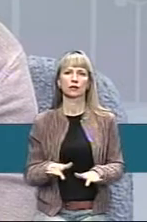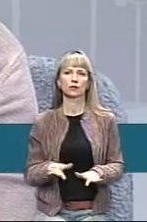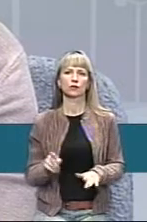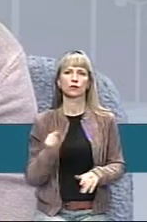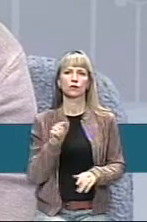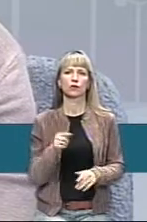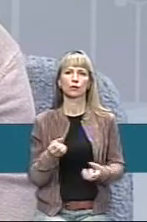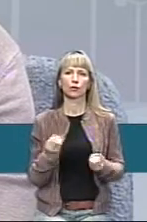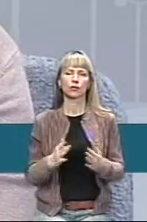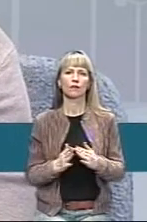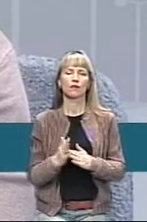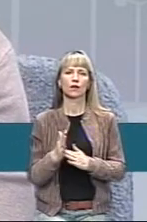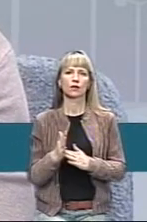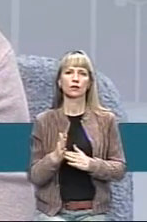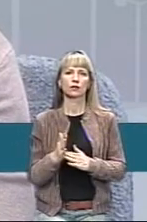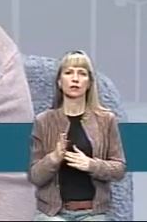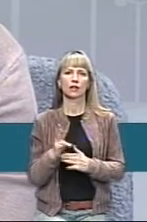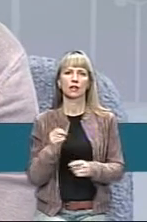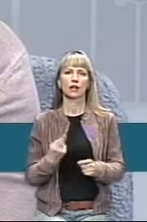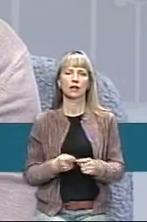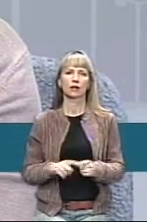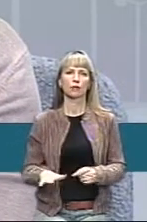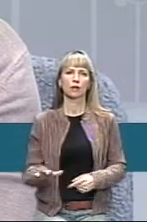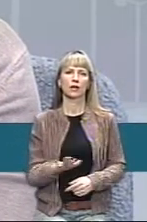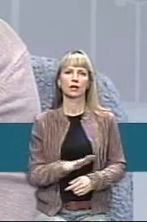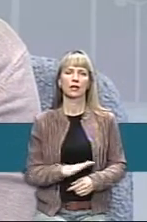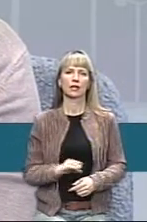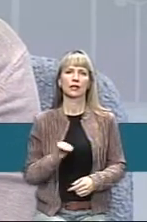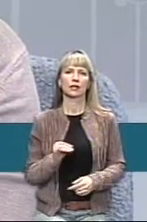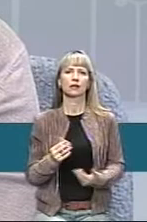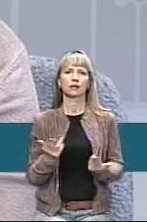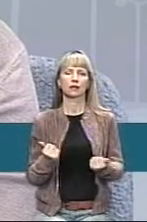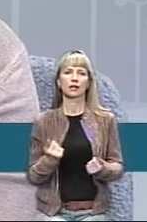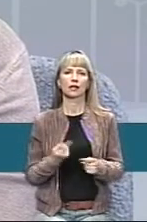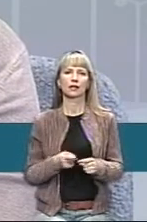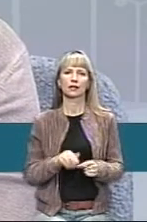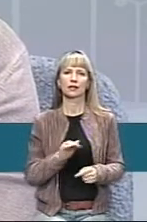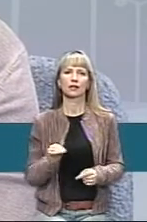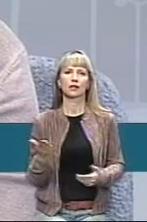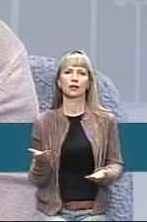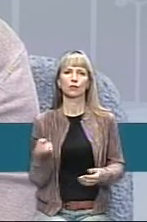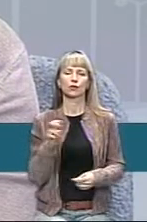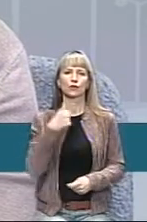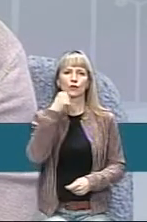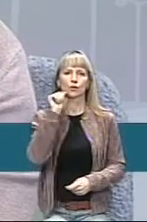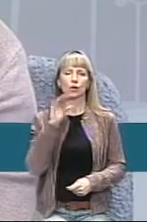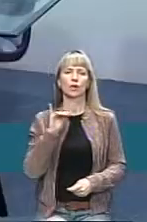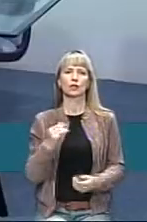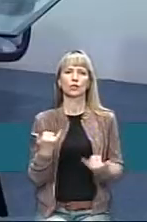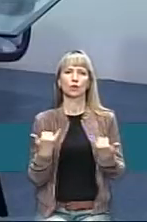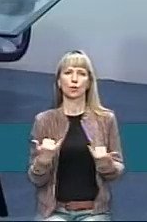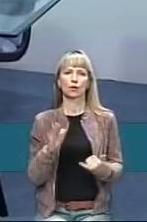вони просто виросли так, на цьому Майдані. І, звісно, ці діти, які прийшли вчора і сьогодні